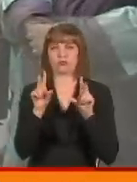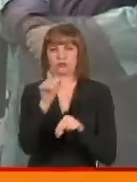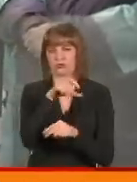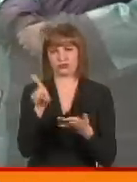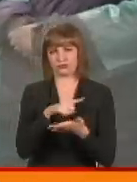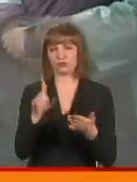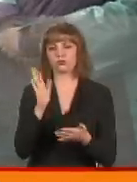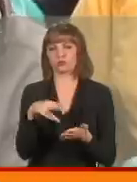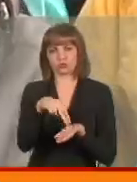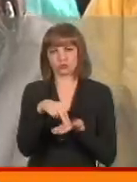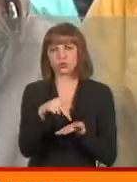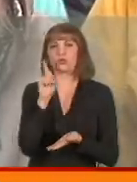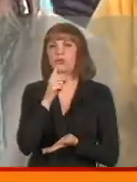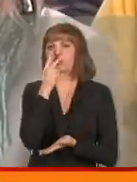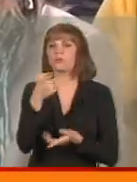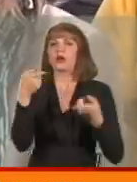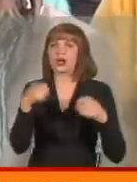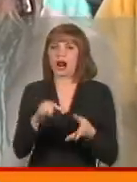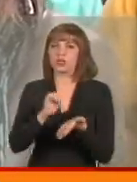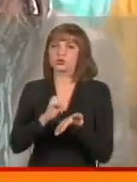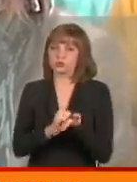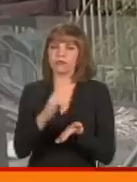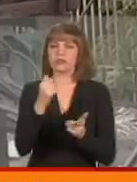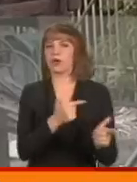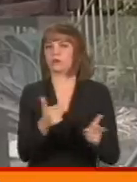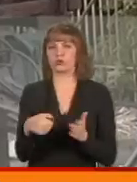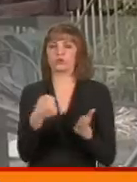тож стоятимуть, допоки не побачать реальних документів на